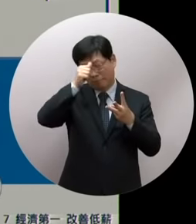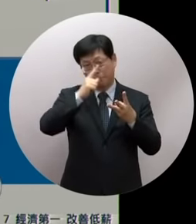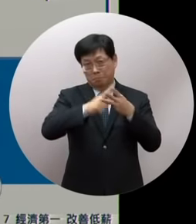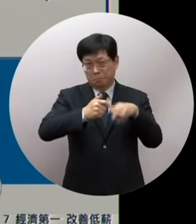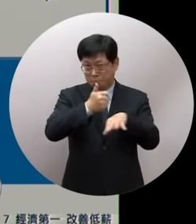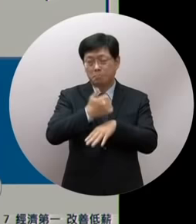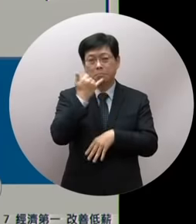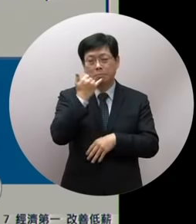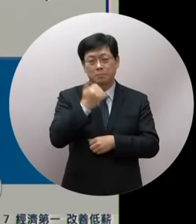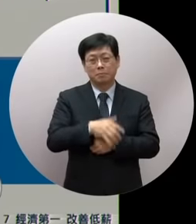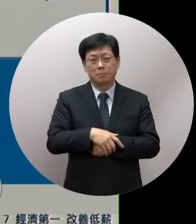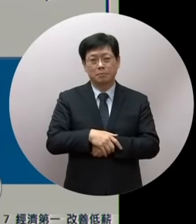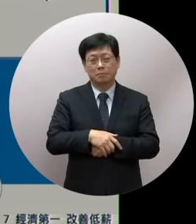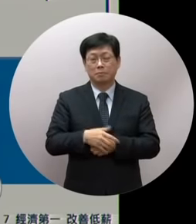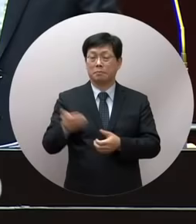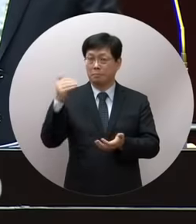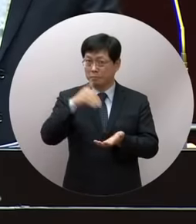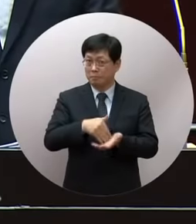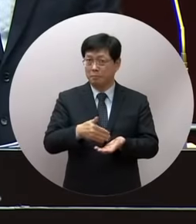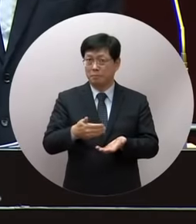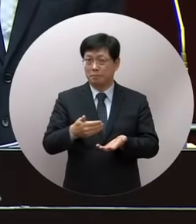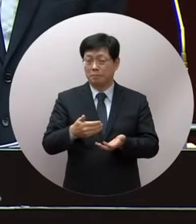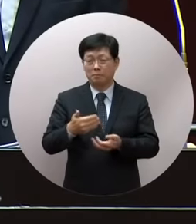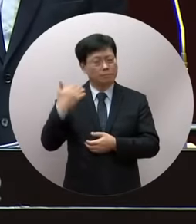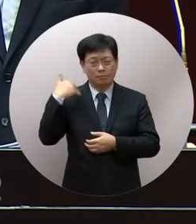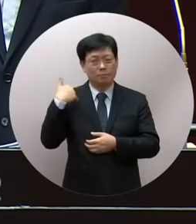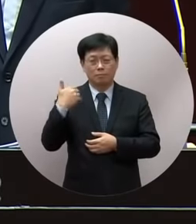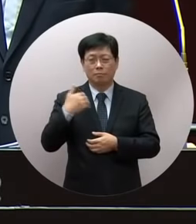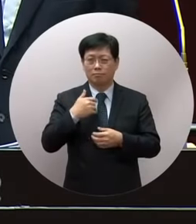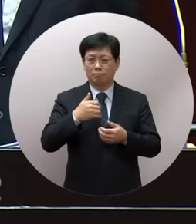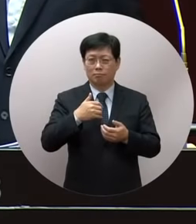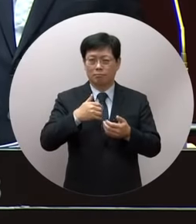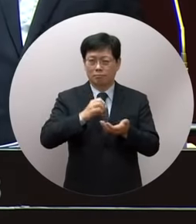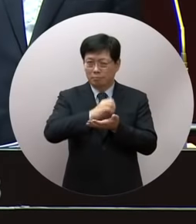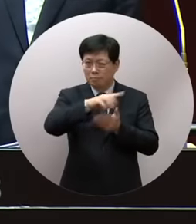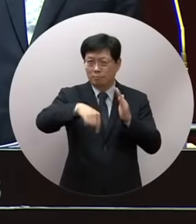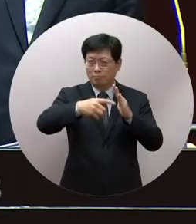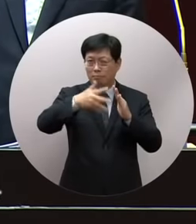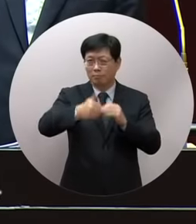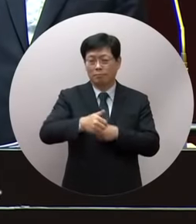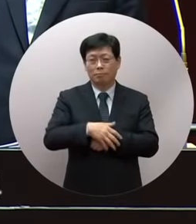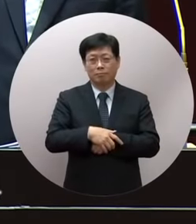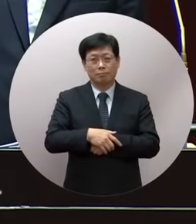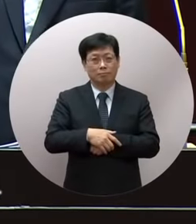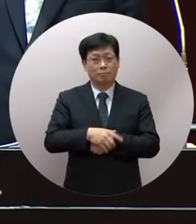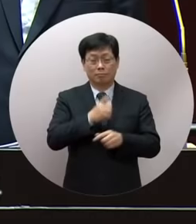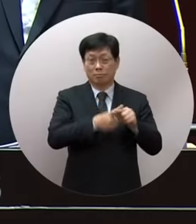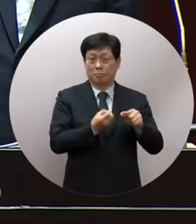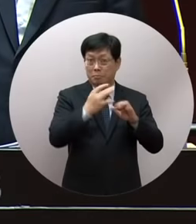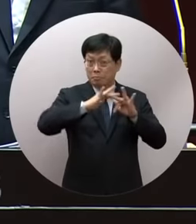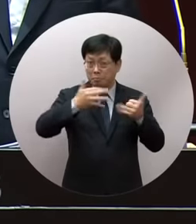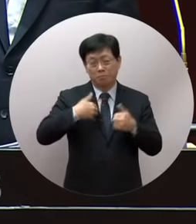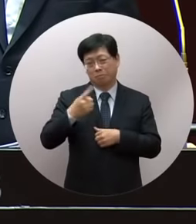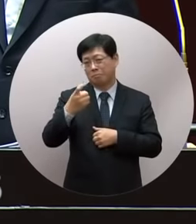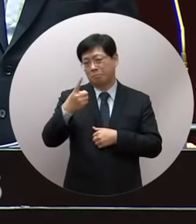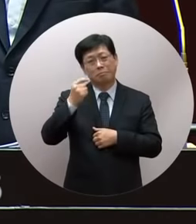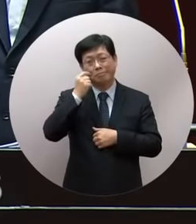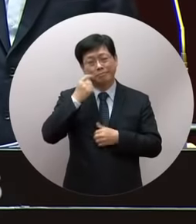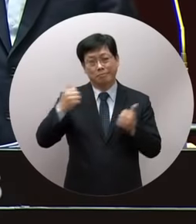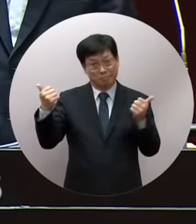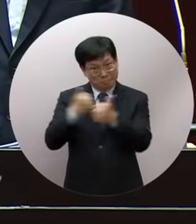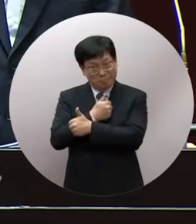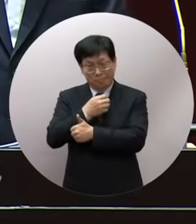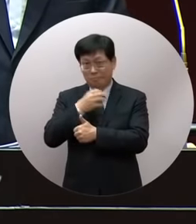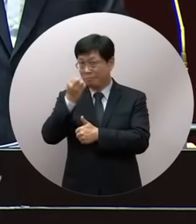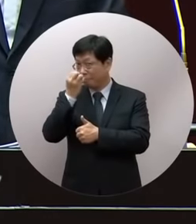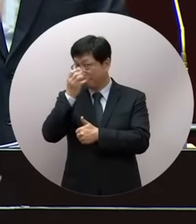可以上来。到底，因为过去我要跟院长报告，过去中华民国不可能取代香港成